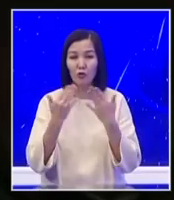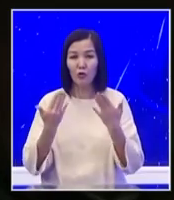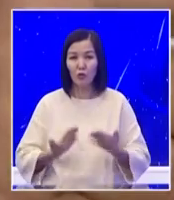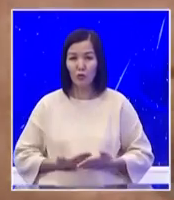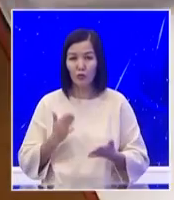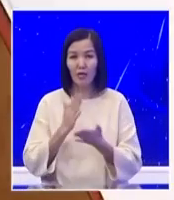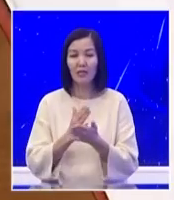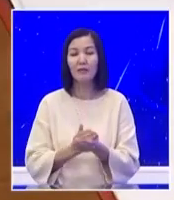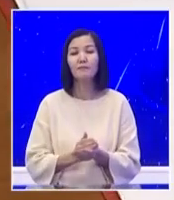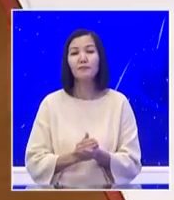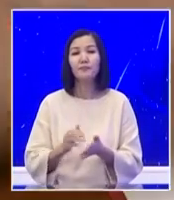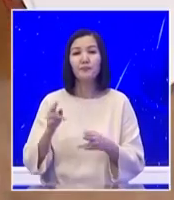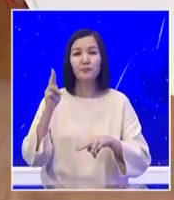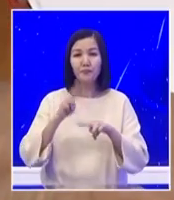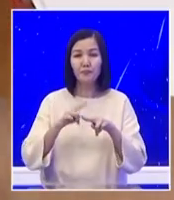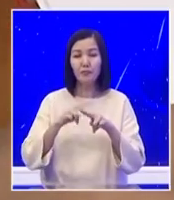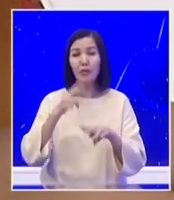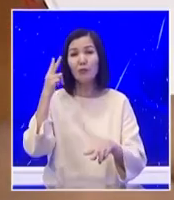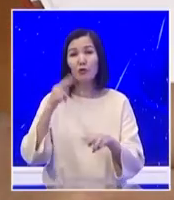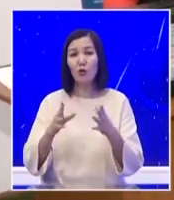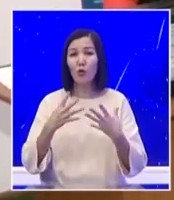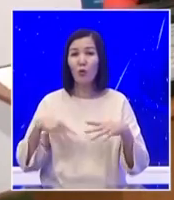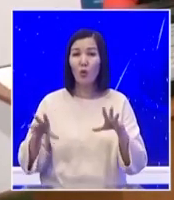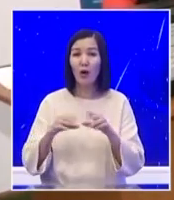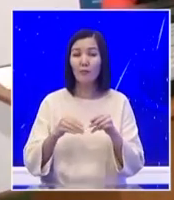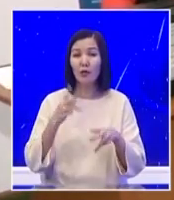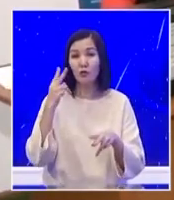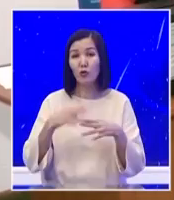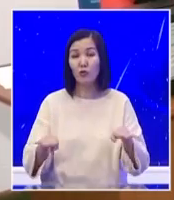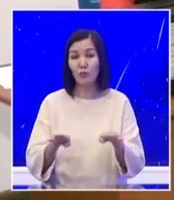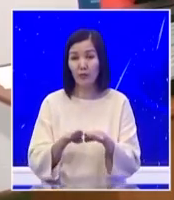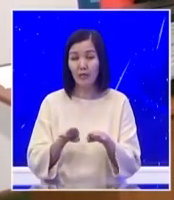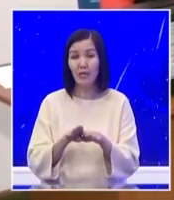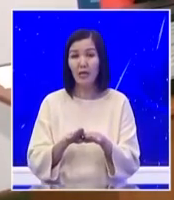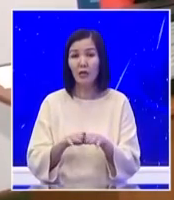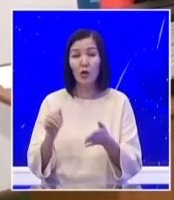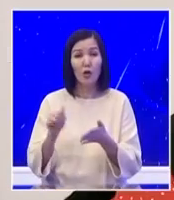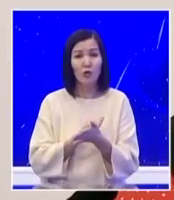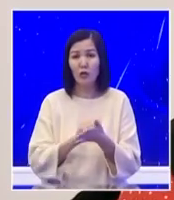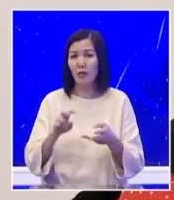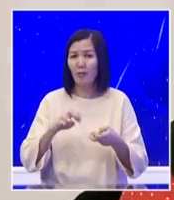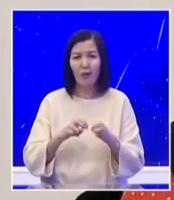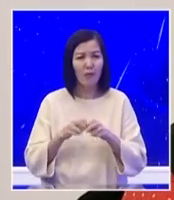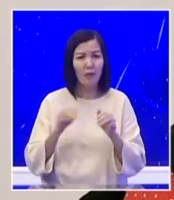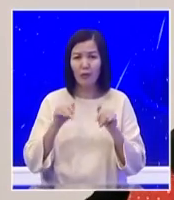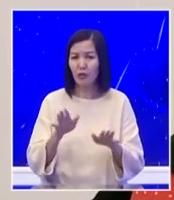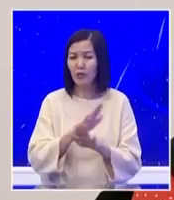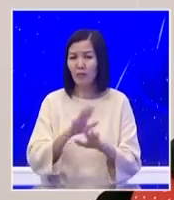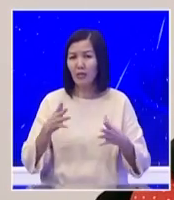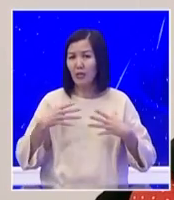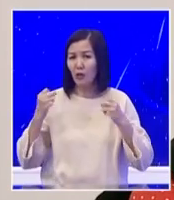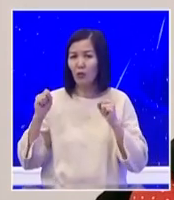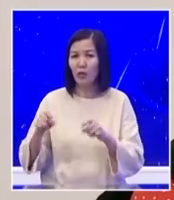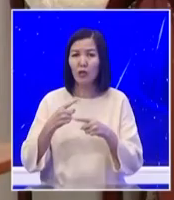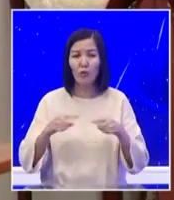орналастырылды. Төлқұжатын жоғалту қоғамда өзіңді жоғалтумен тең. Құжатсыз ешқандай мәселе шешілмейді. Денсаулық сақтау және тағы да